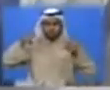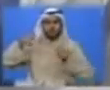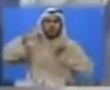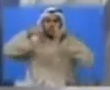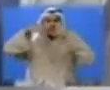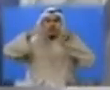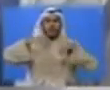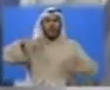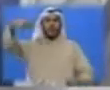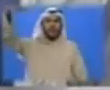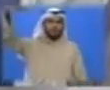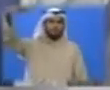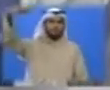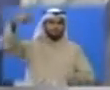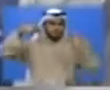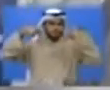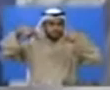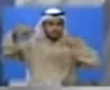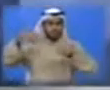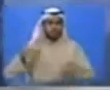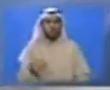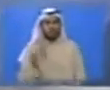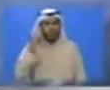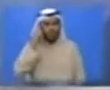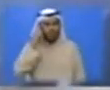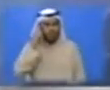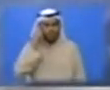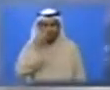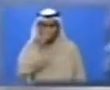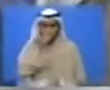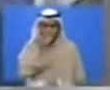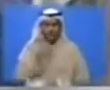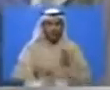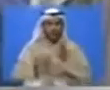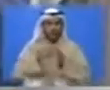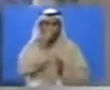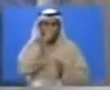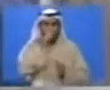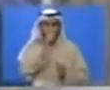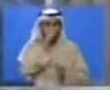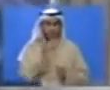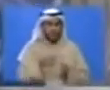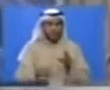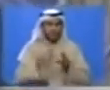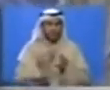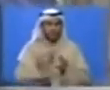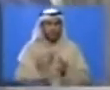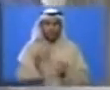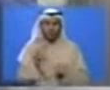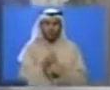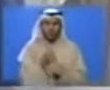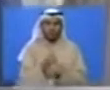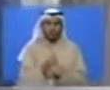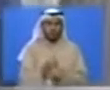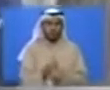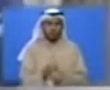والتقاطعات، والتي تقوم برصد المخالفين وتسجيل المخالفات بحقهم بشكل مباشر، إلى أن ذلك لم يشكل